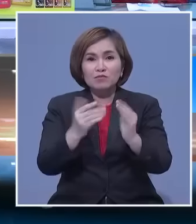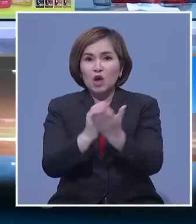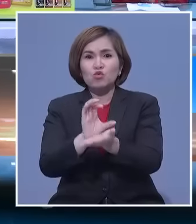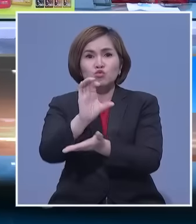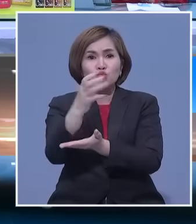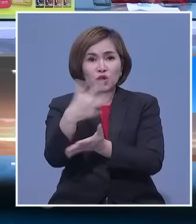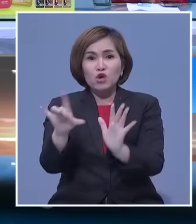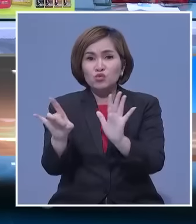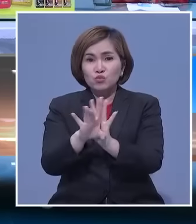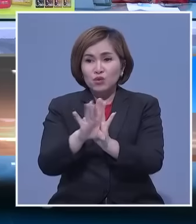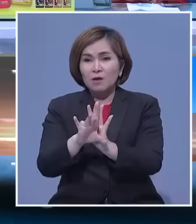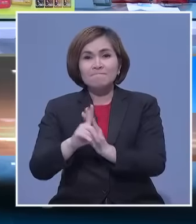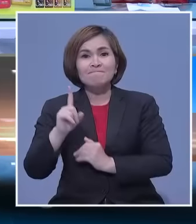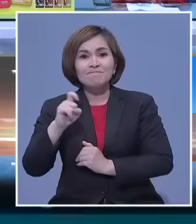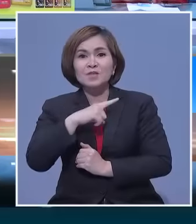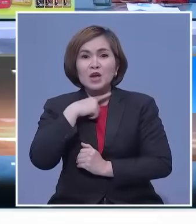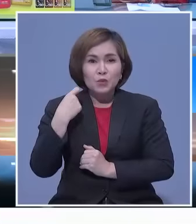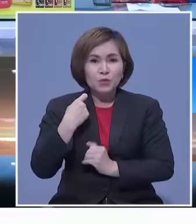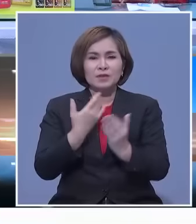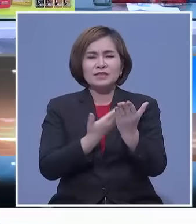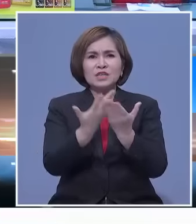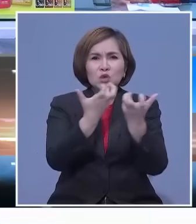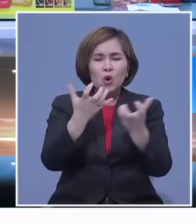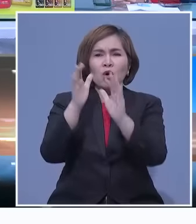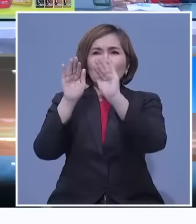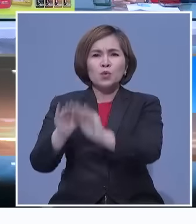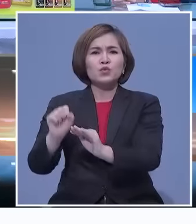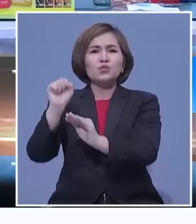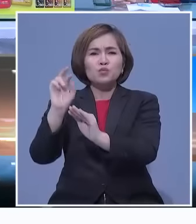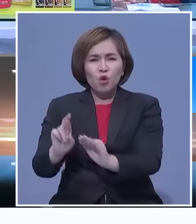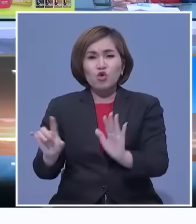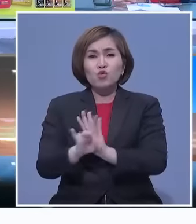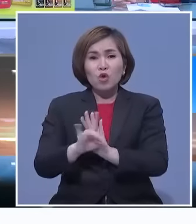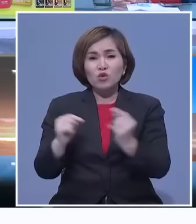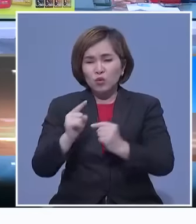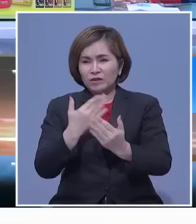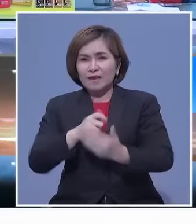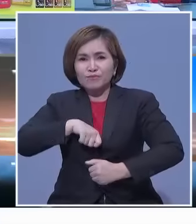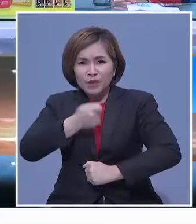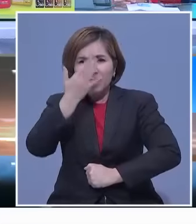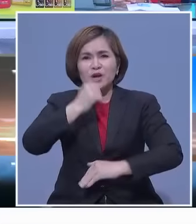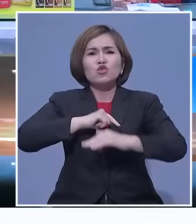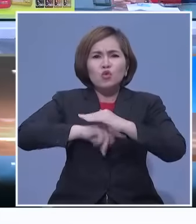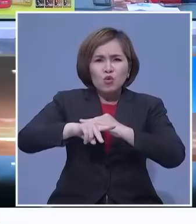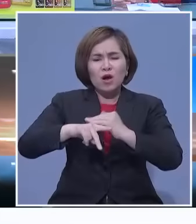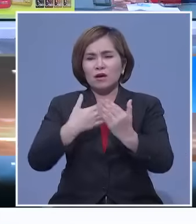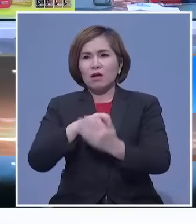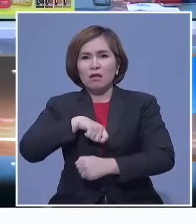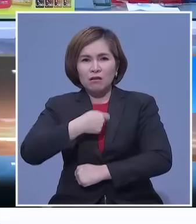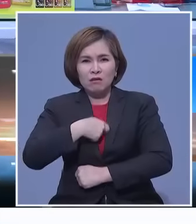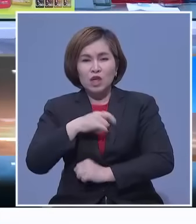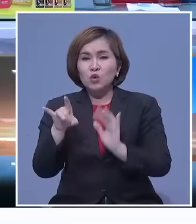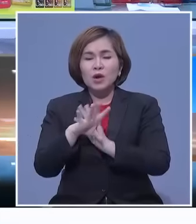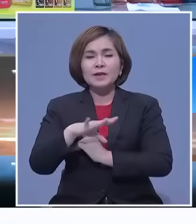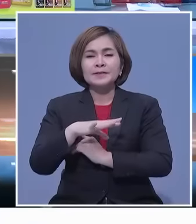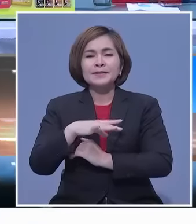หมดแล้วต้องไปเปิดบิลพอเปิดบิลเสร็จสต๊อกสินค้าเอาไว้แล้วสุดท้ายต้องไปยิงแอดอีกใช้เงินเยอะนะใช้เงินทั้งนั้นเลยสุดท้าย